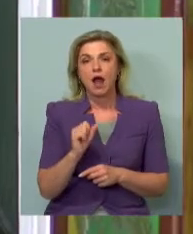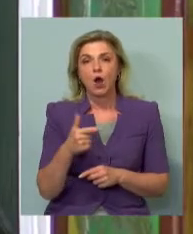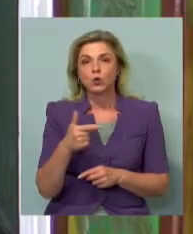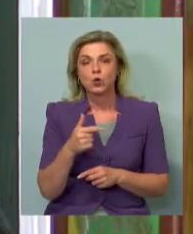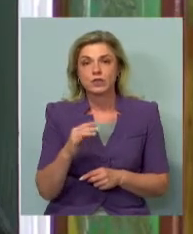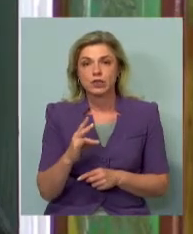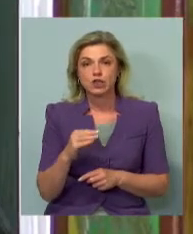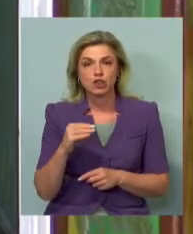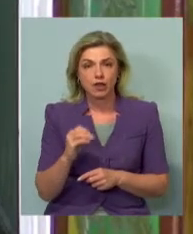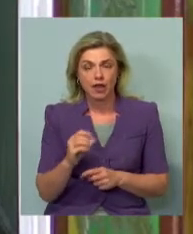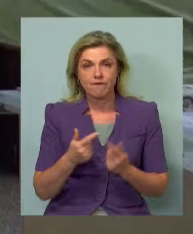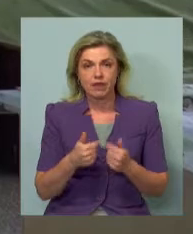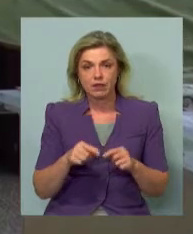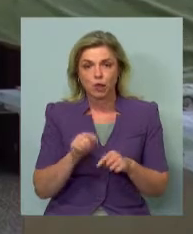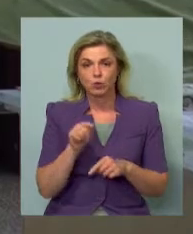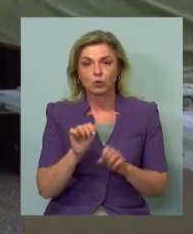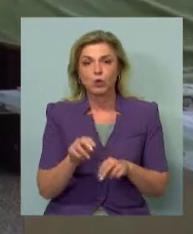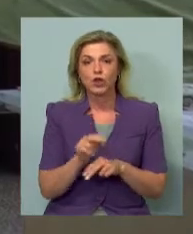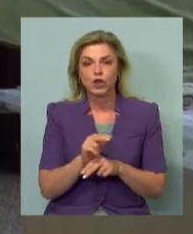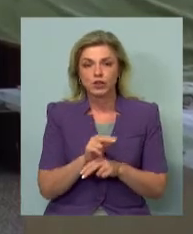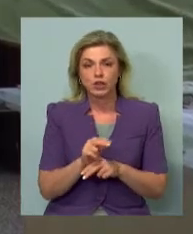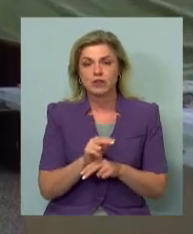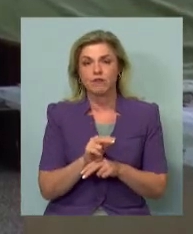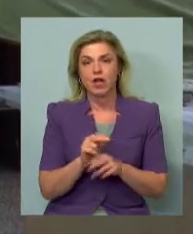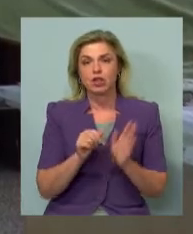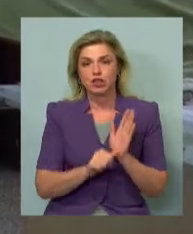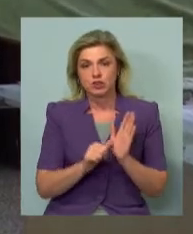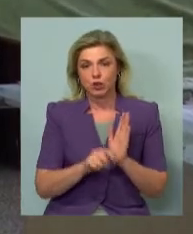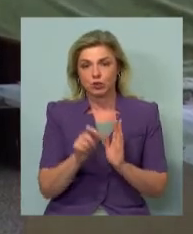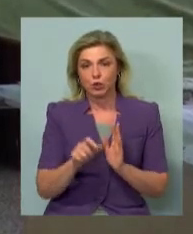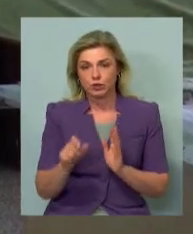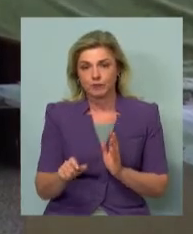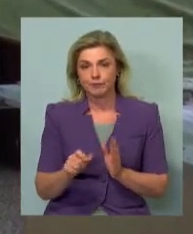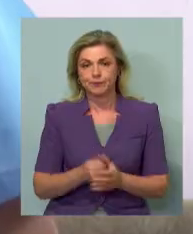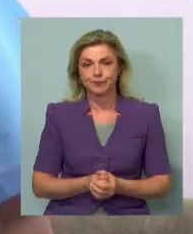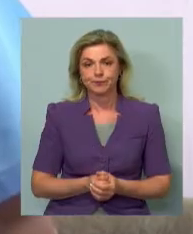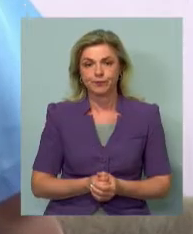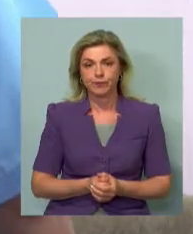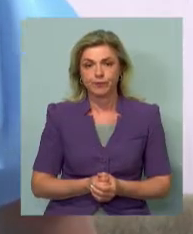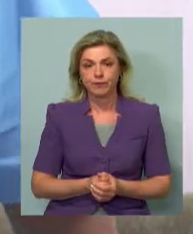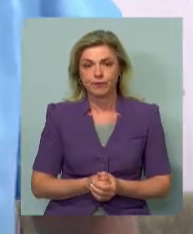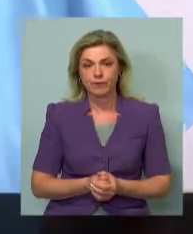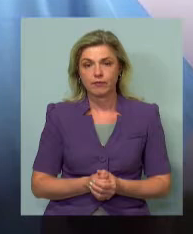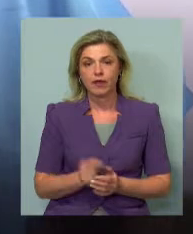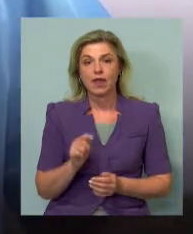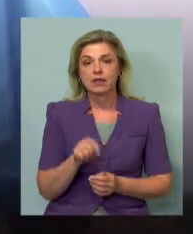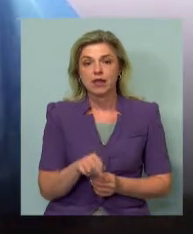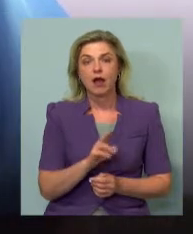може розміститися 60 людей. Близько 26 місць відведені під ізолятор. Тобто ми